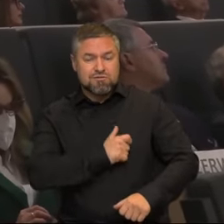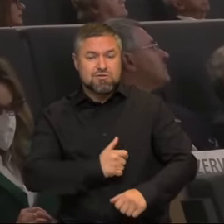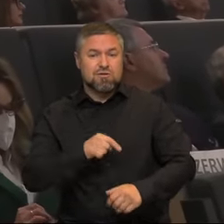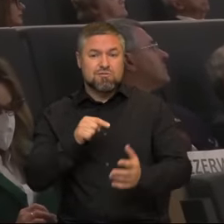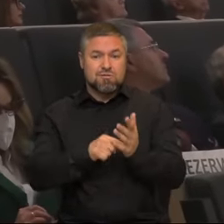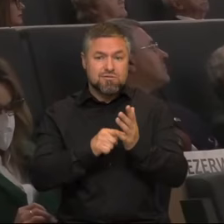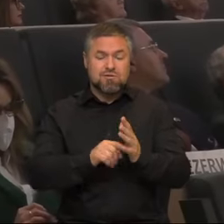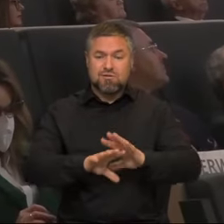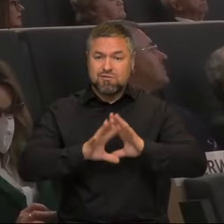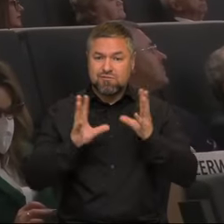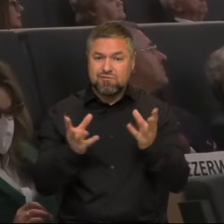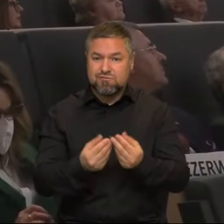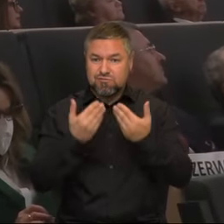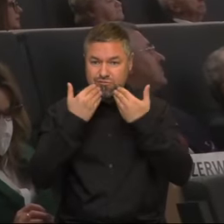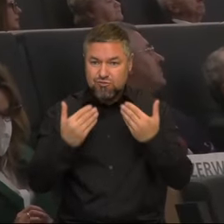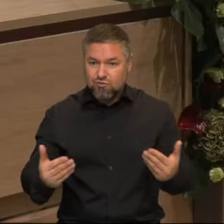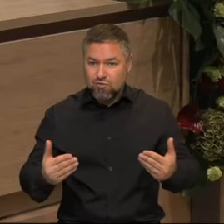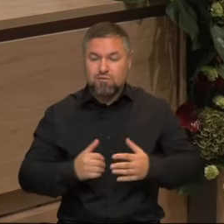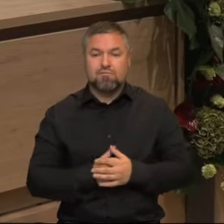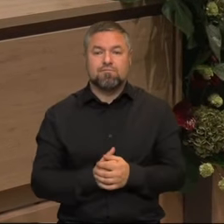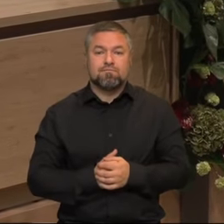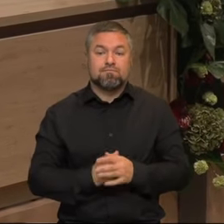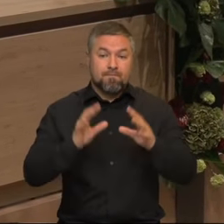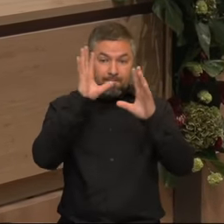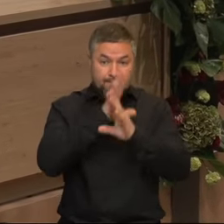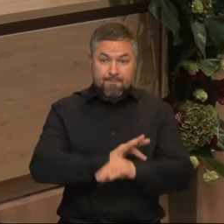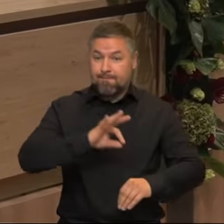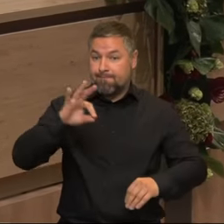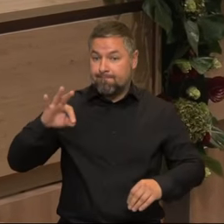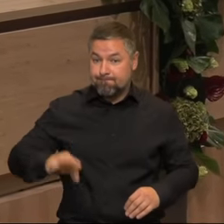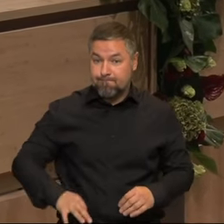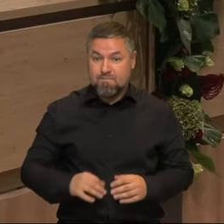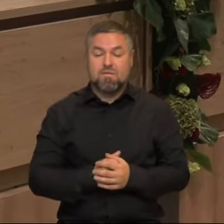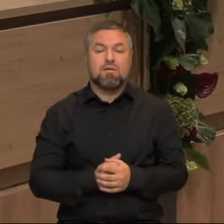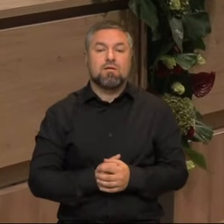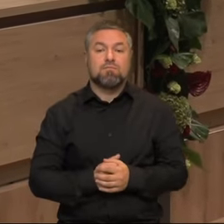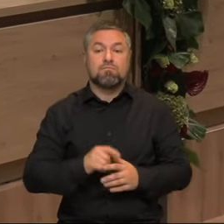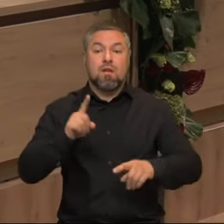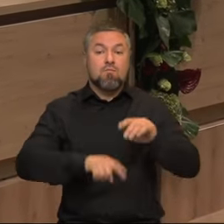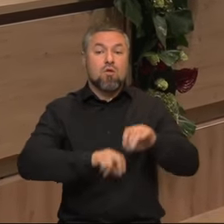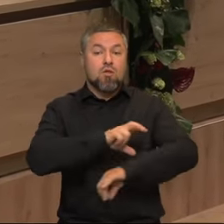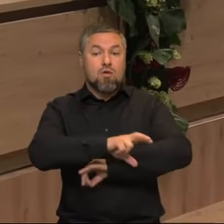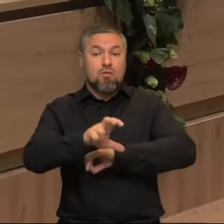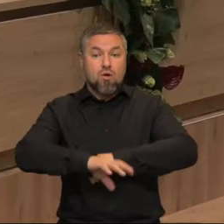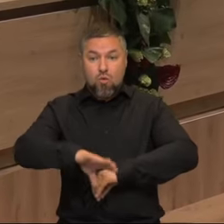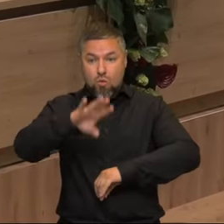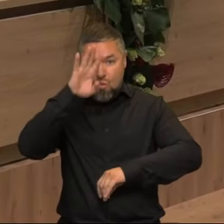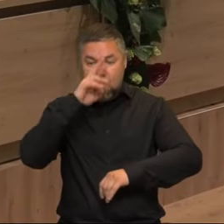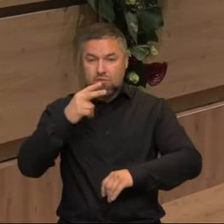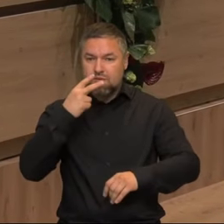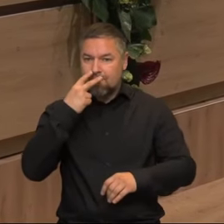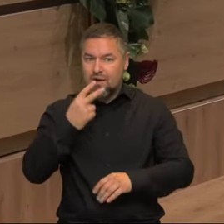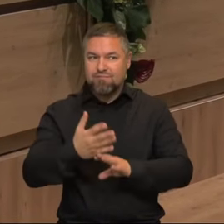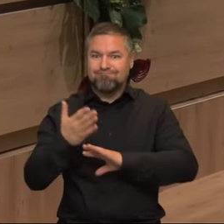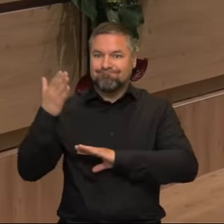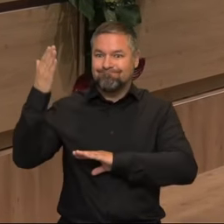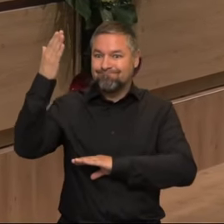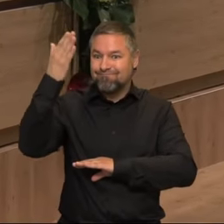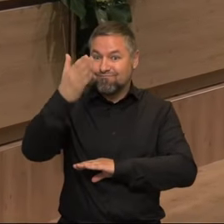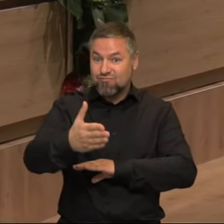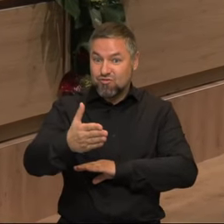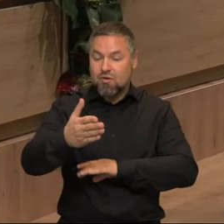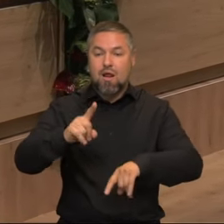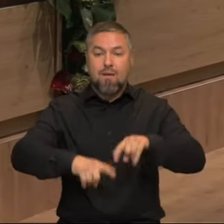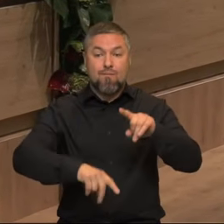nie dziękujemy. Szanowni państwo, Politechnika Łódzka patrzy w przyszłość,